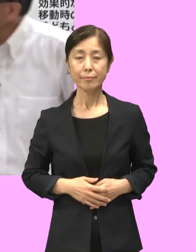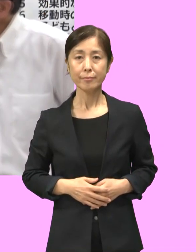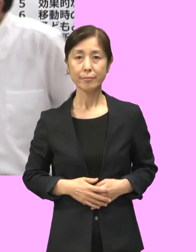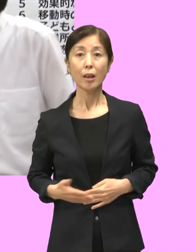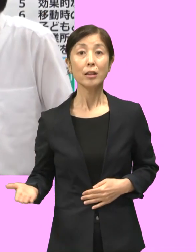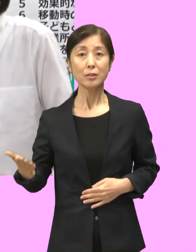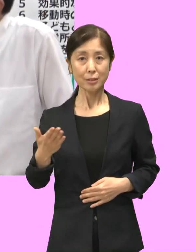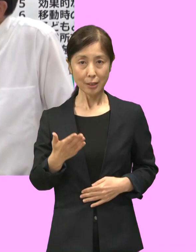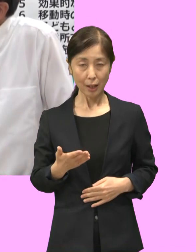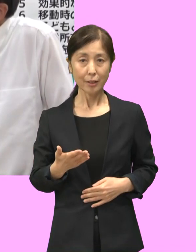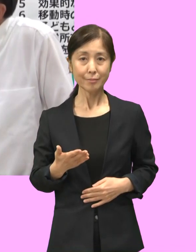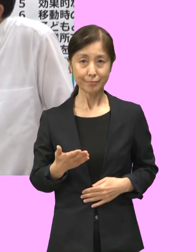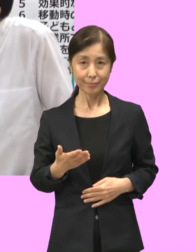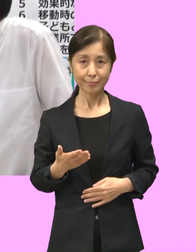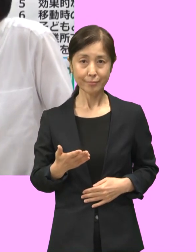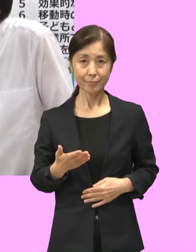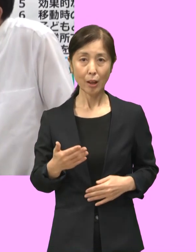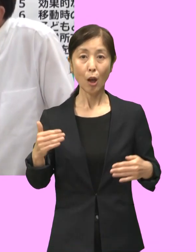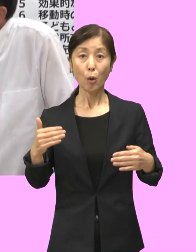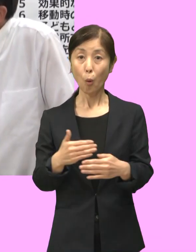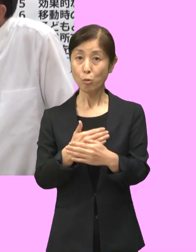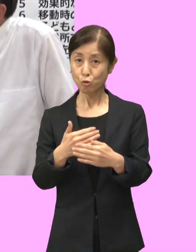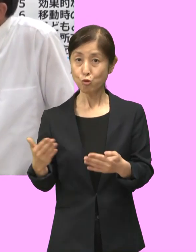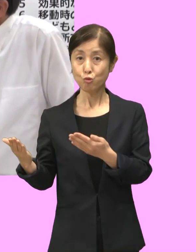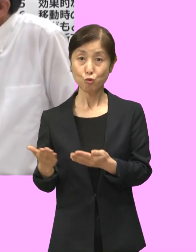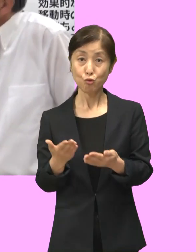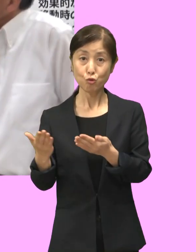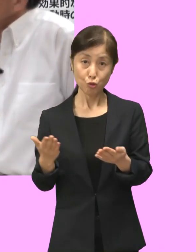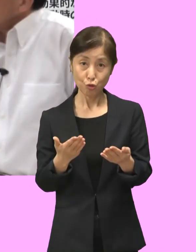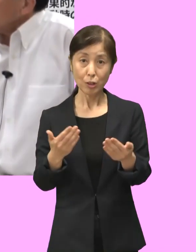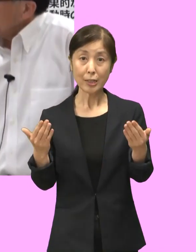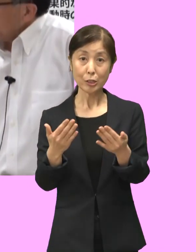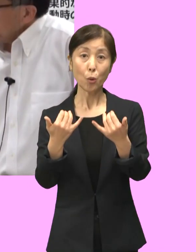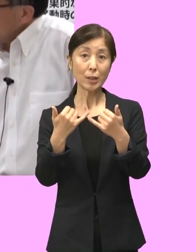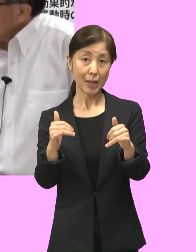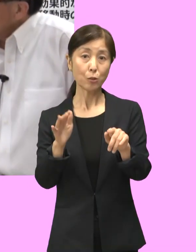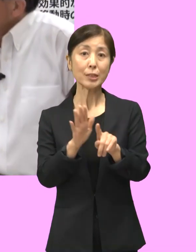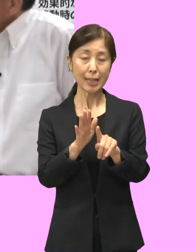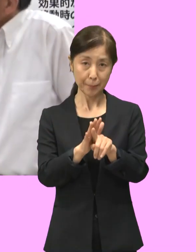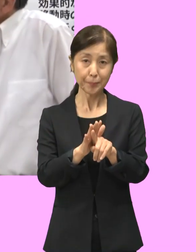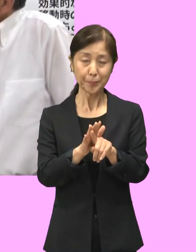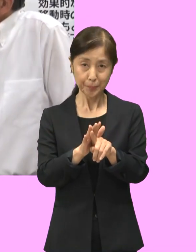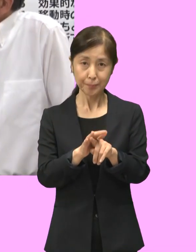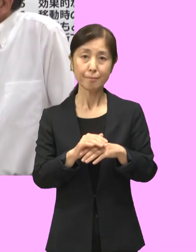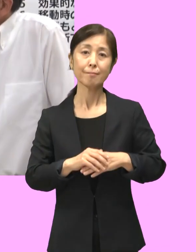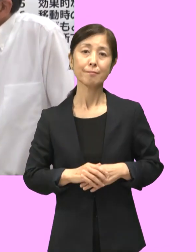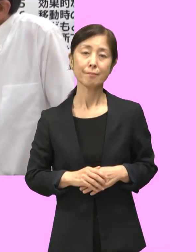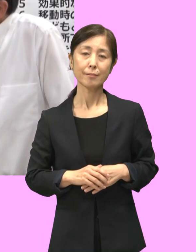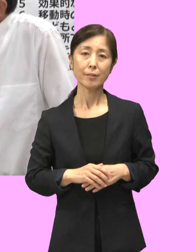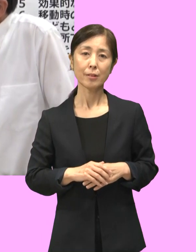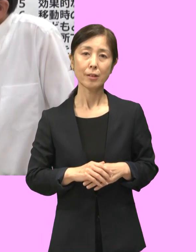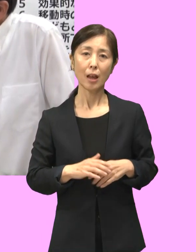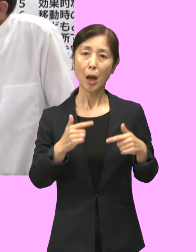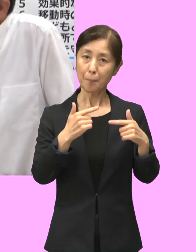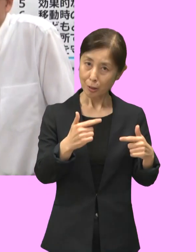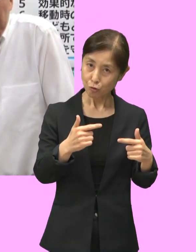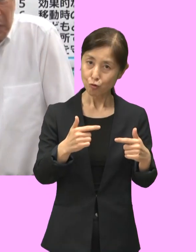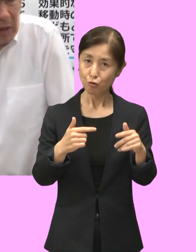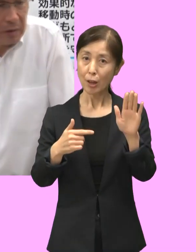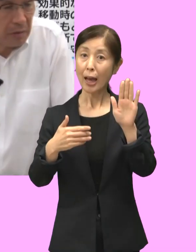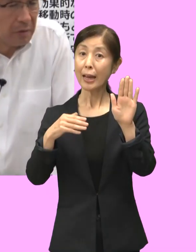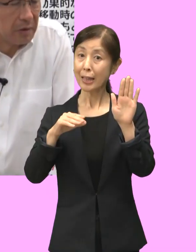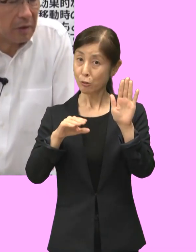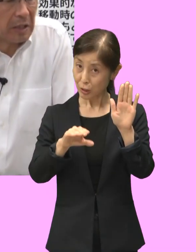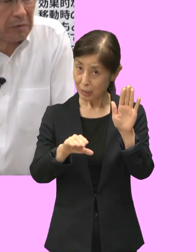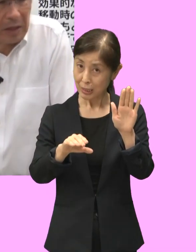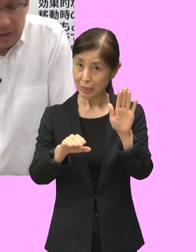それから続いて、交通運輸事業者への支援でありますが、まあ、バス、タクシー、あるいはト